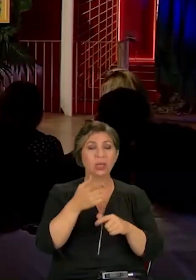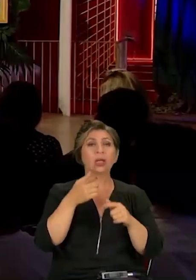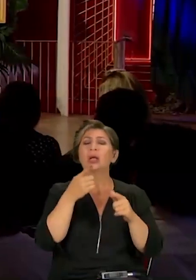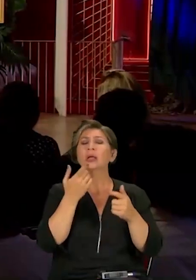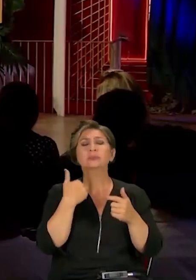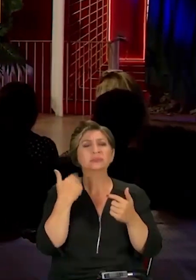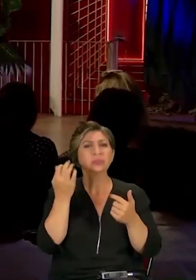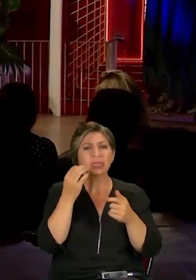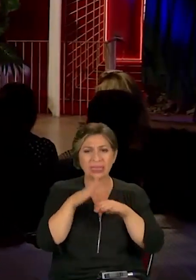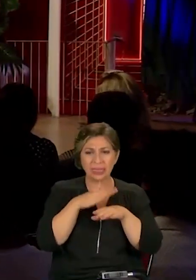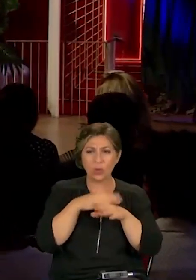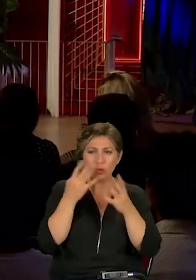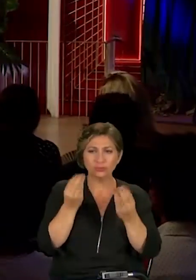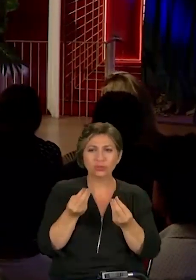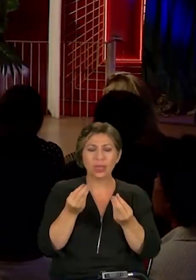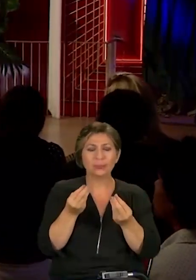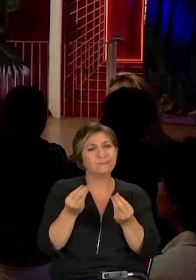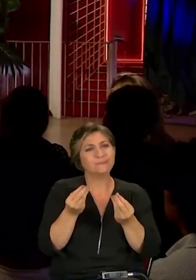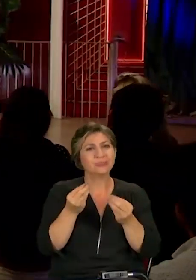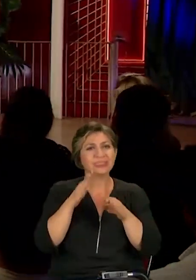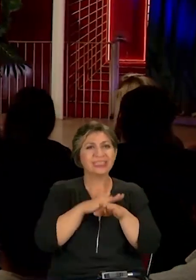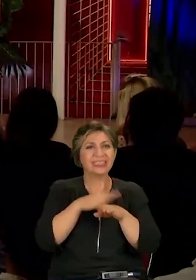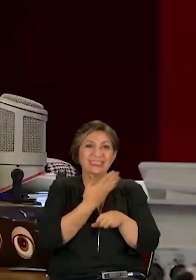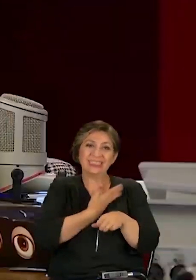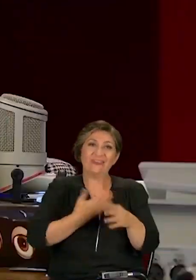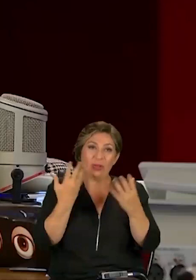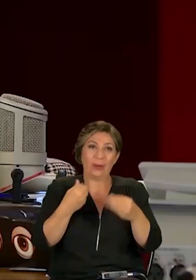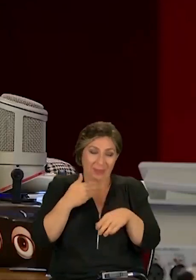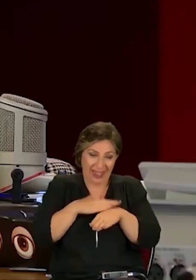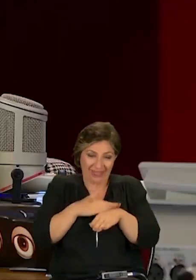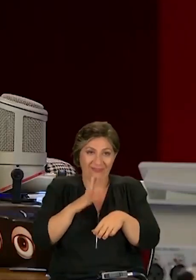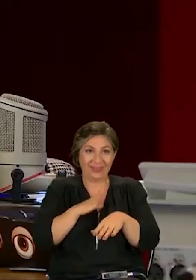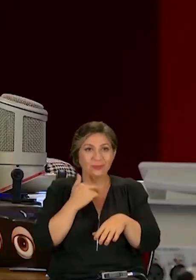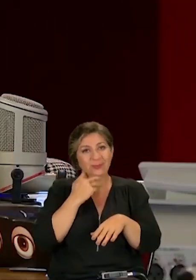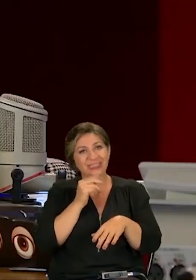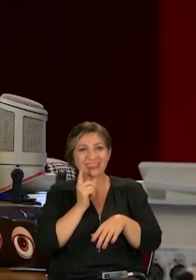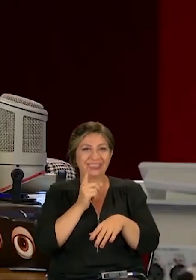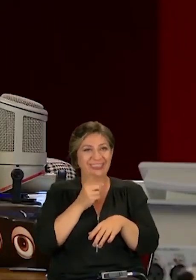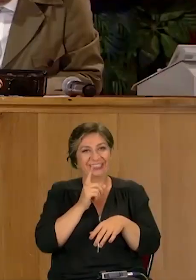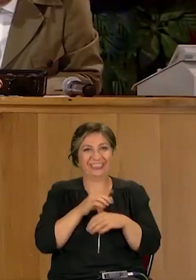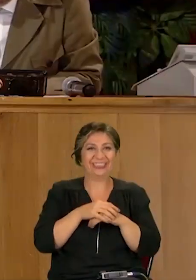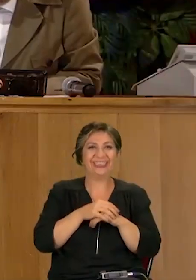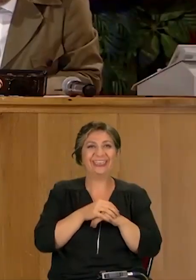İlgili dinledim ama kedi olunca işin içinde, kedi sever olarak tabii kedim de var. Numaracı.